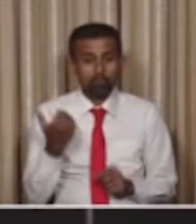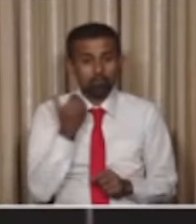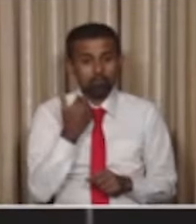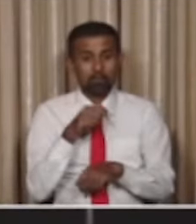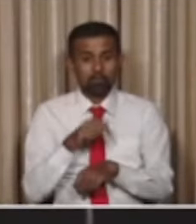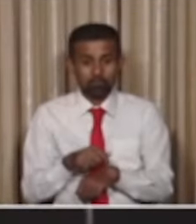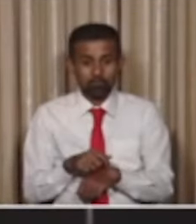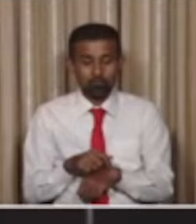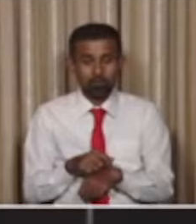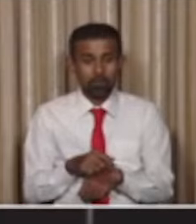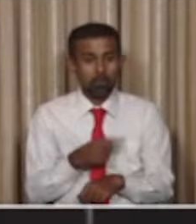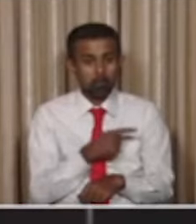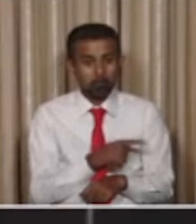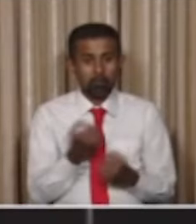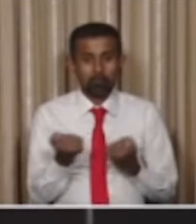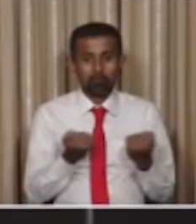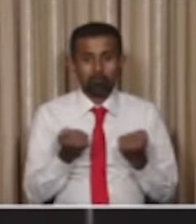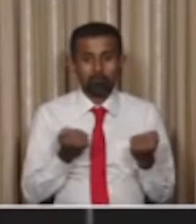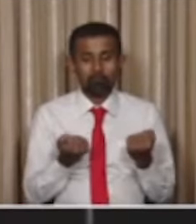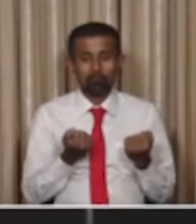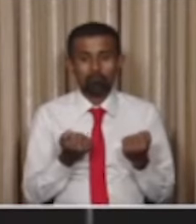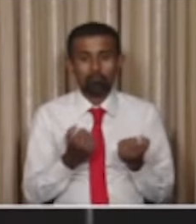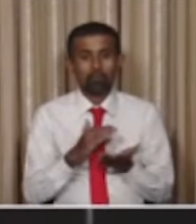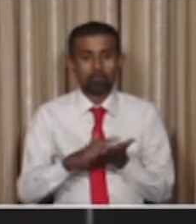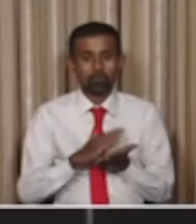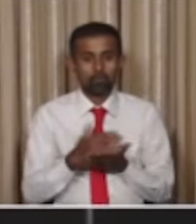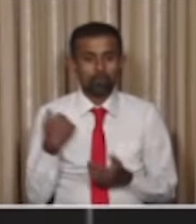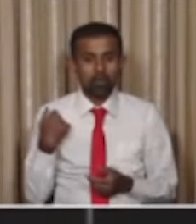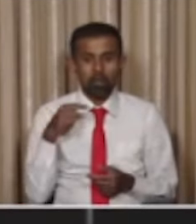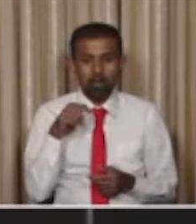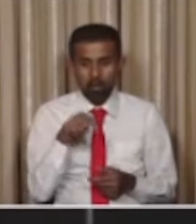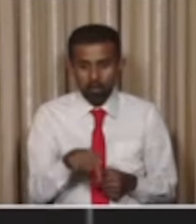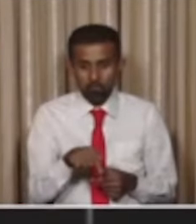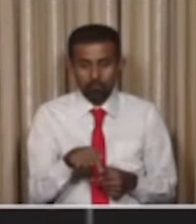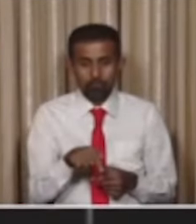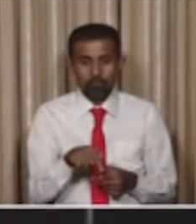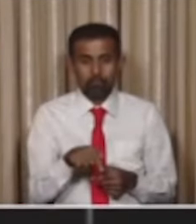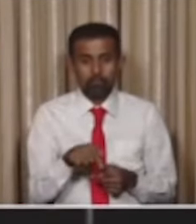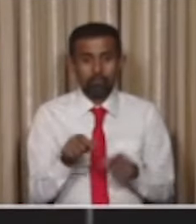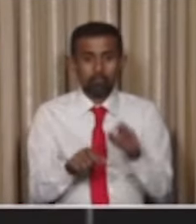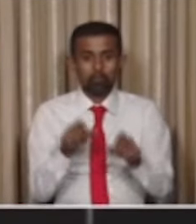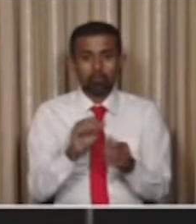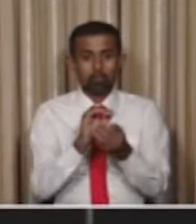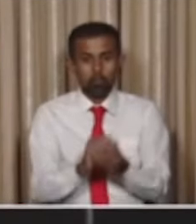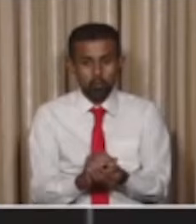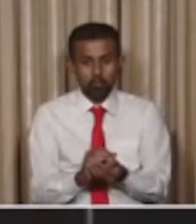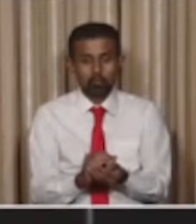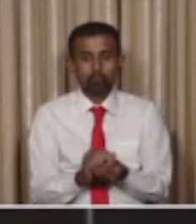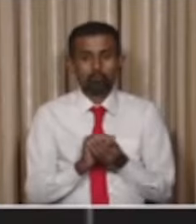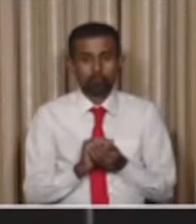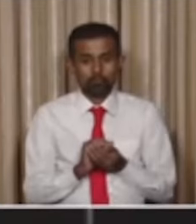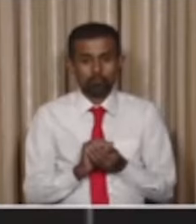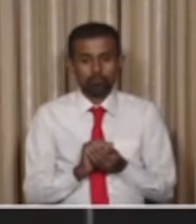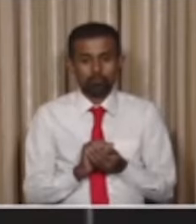ඉන්නකොට මේ ගිලන් රථ සුවසැරිය සේවය තමයි ඇවිල්ලා එදා ඒ ජනතාව බේරගත්තේ. ඉතින් ඒ හින්දා